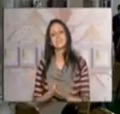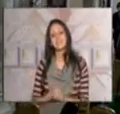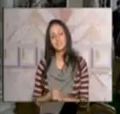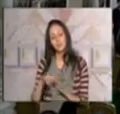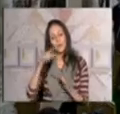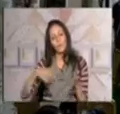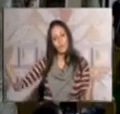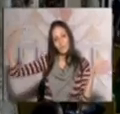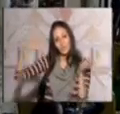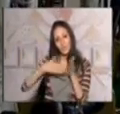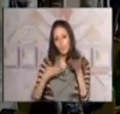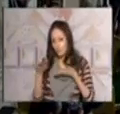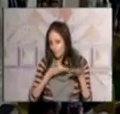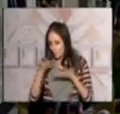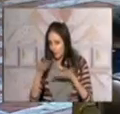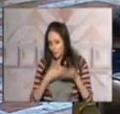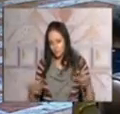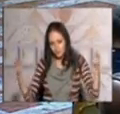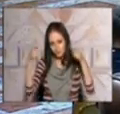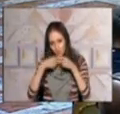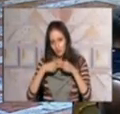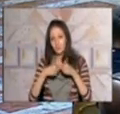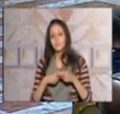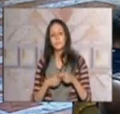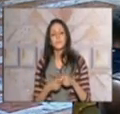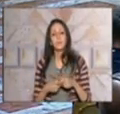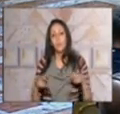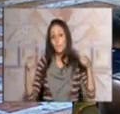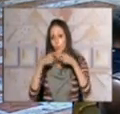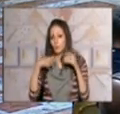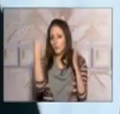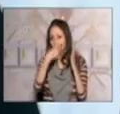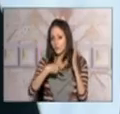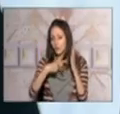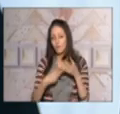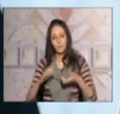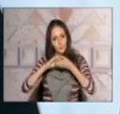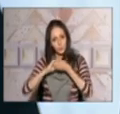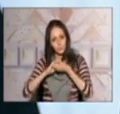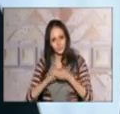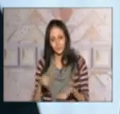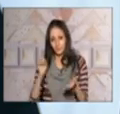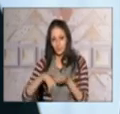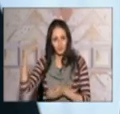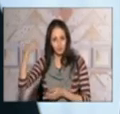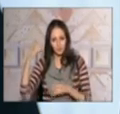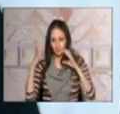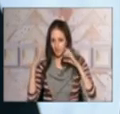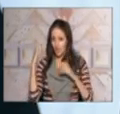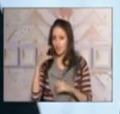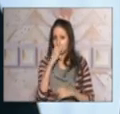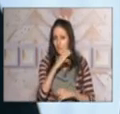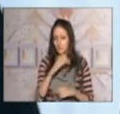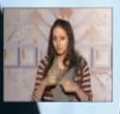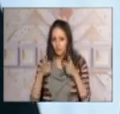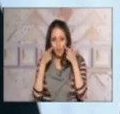وفي ختام المباحثات عقد الرئيسان مؤتمراً صحفياً مشتركاً، حيث أشار السيد الرئيس إلى حرص مصر على بذل